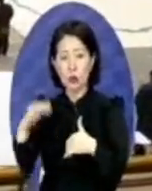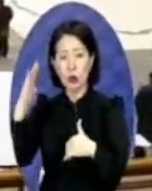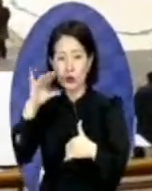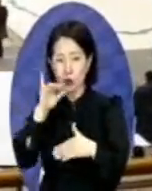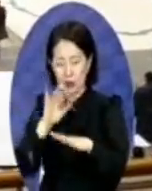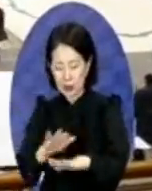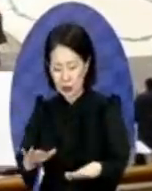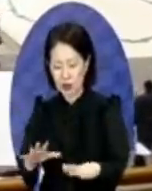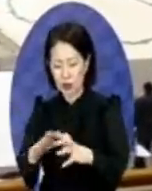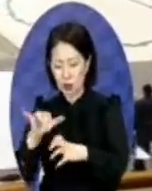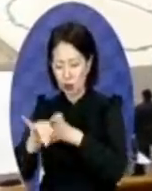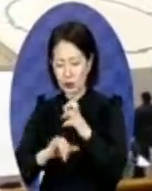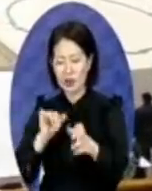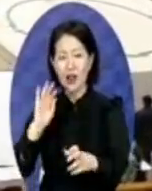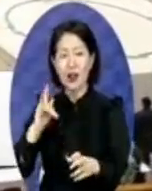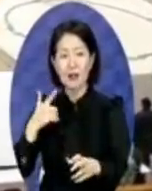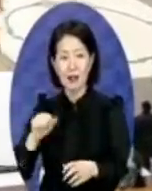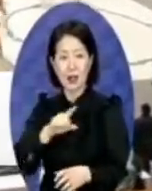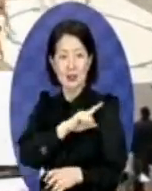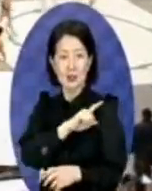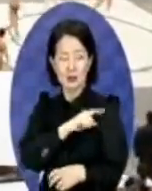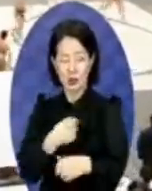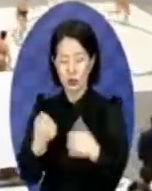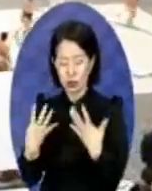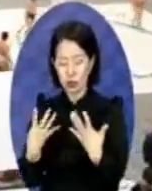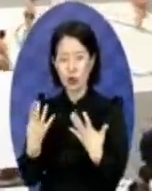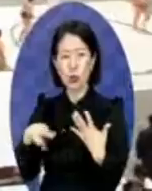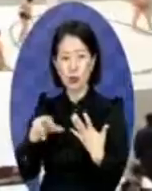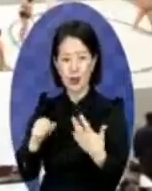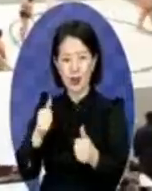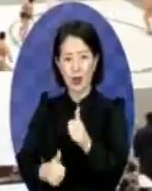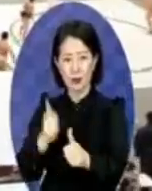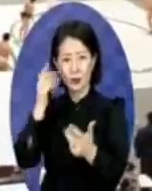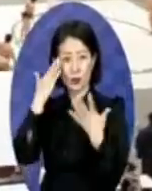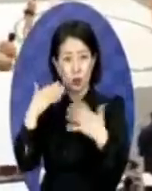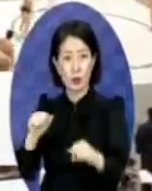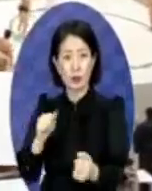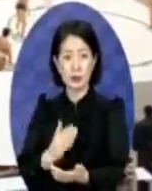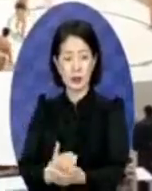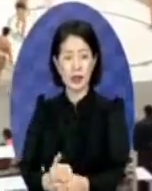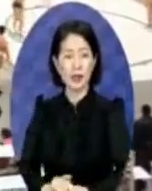насны хүүхдийн олон улсын авар шалруулах тэмцээн 9 дахь удаага амжилттай зохион байгуулагдлаа.